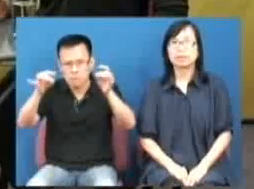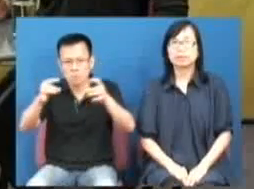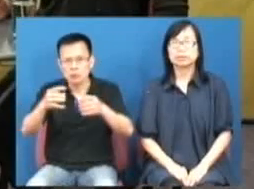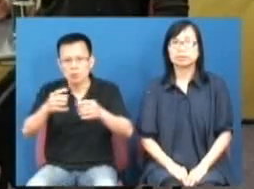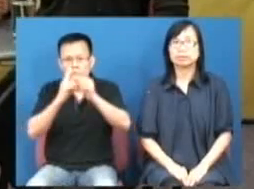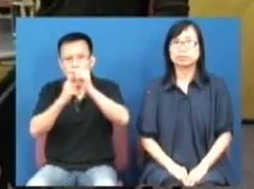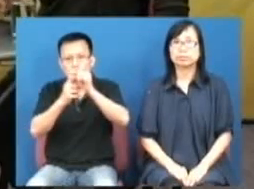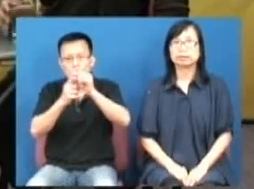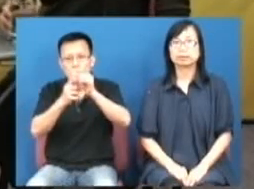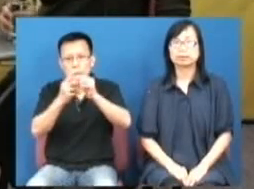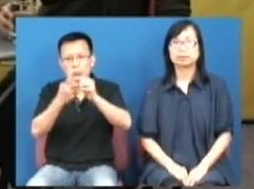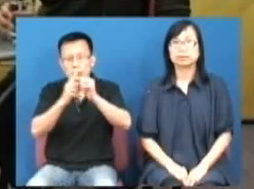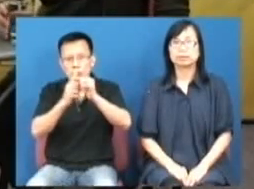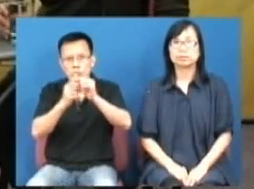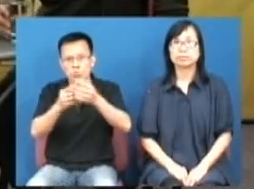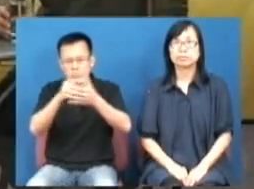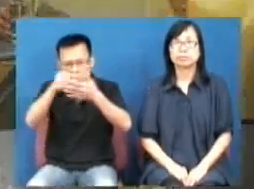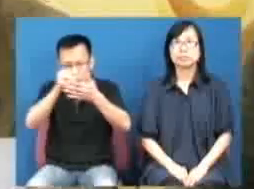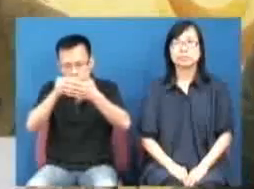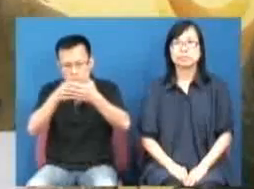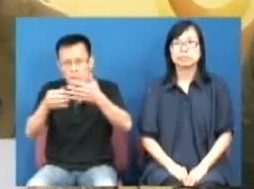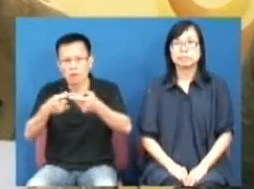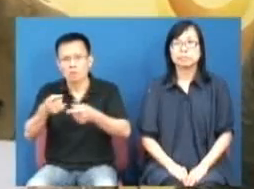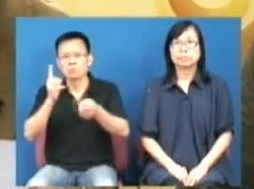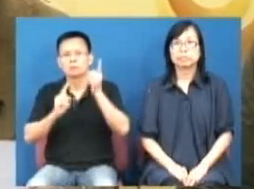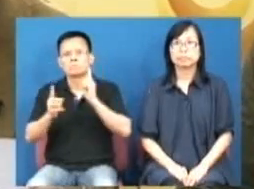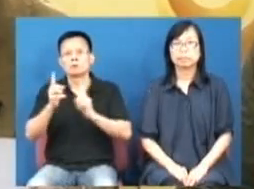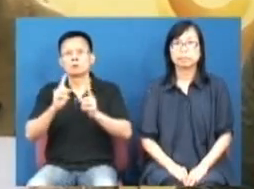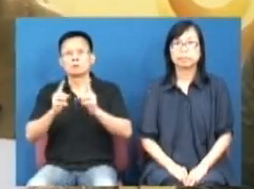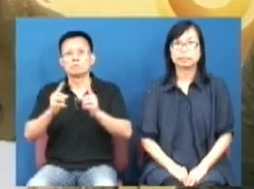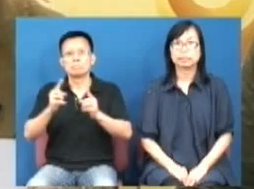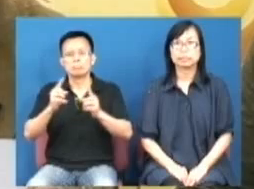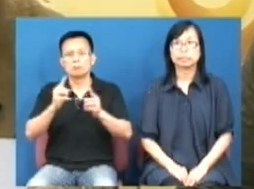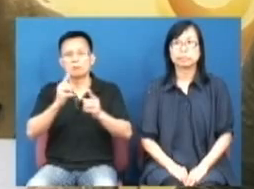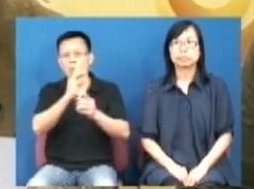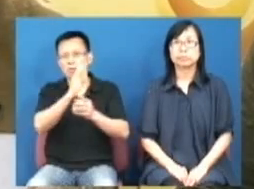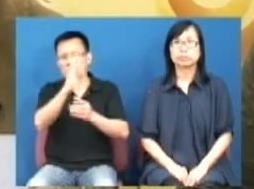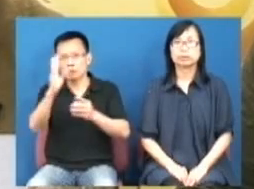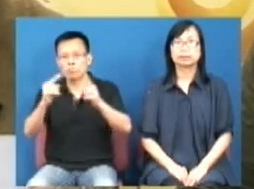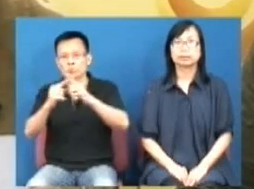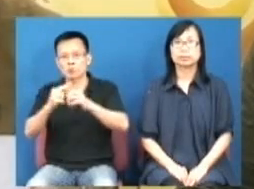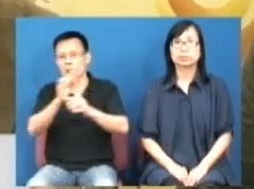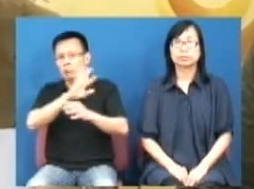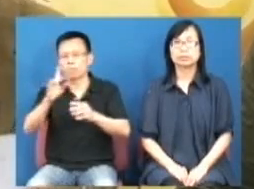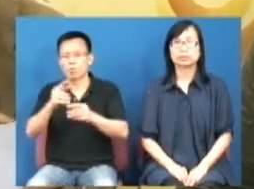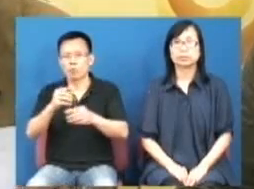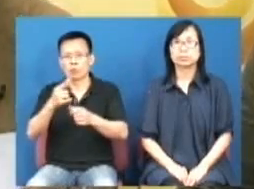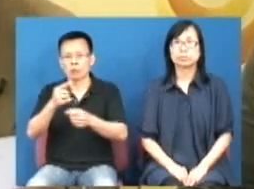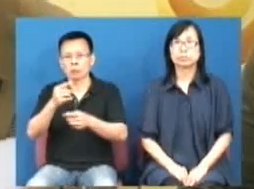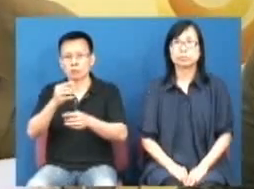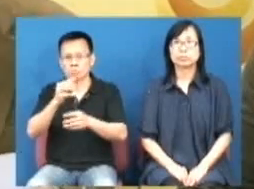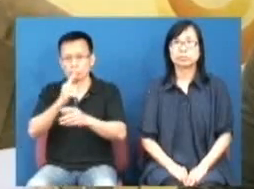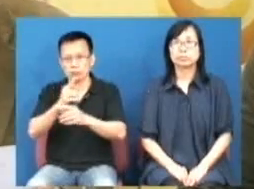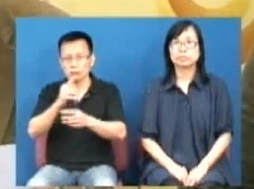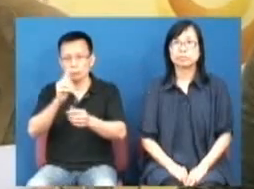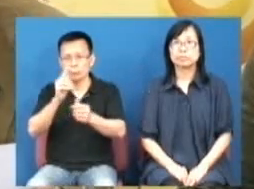本，我讀俾大家聽下。佢就話咧。是任何人士都不可以籠統地用這些實際的問題做藉口，藉口就說